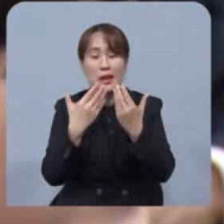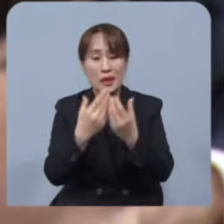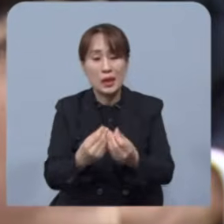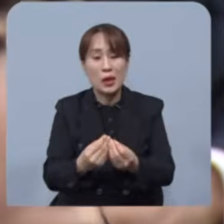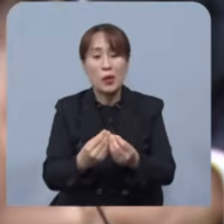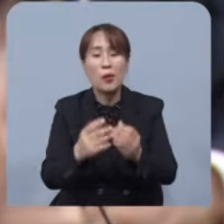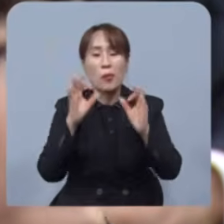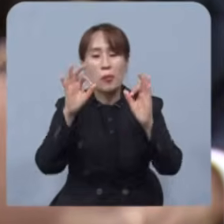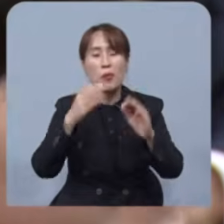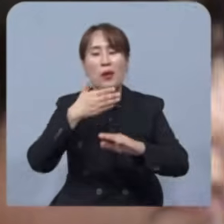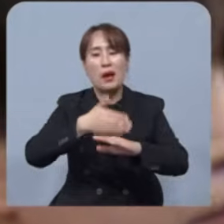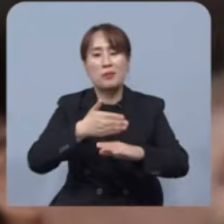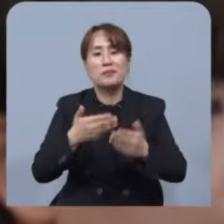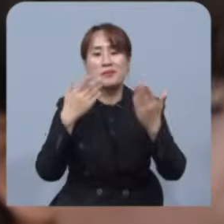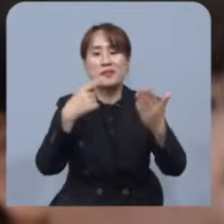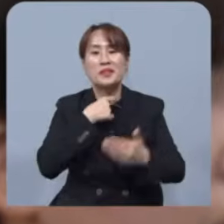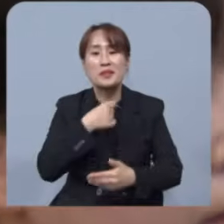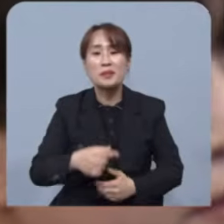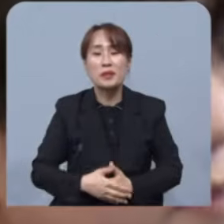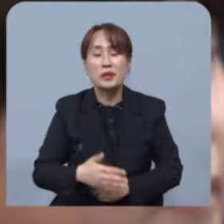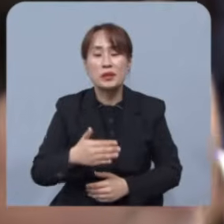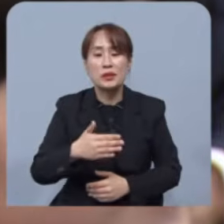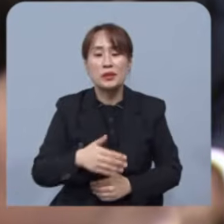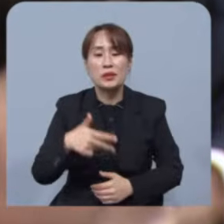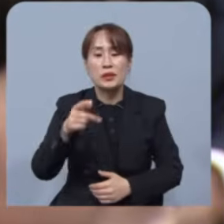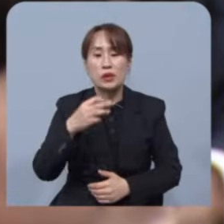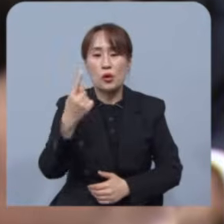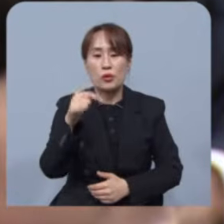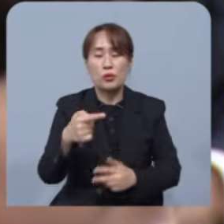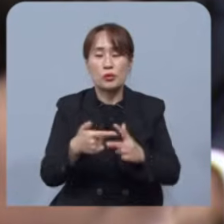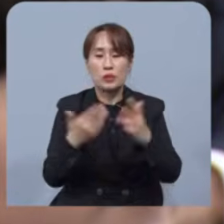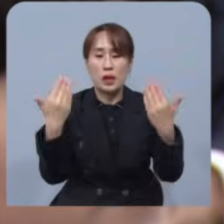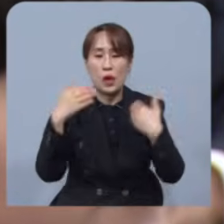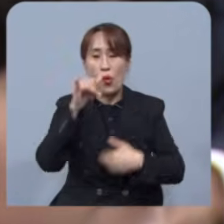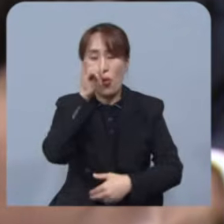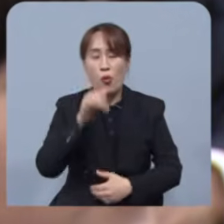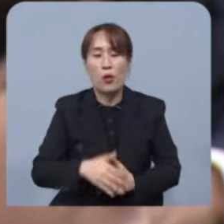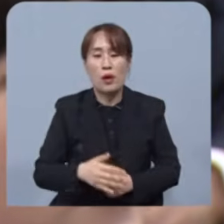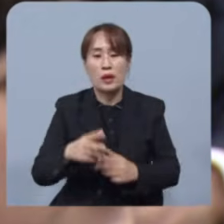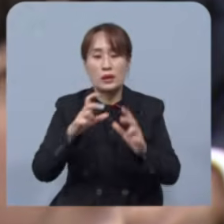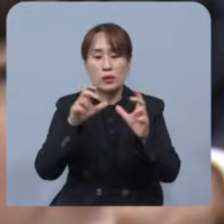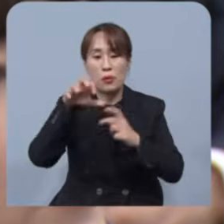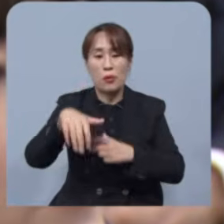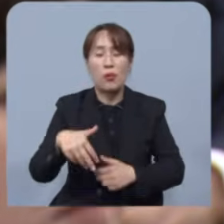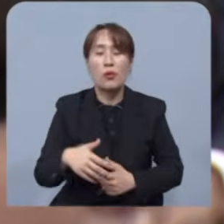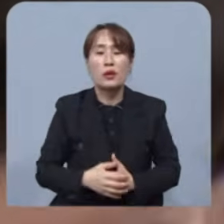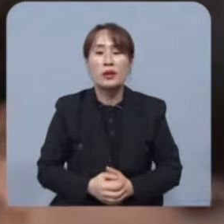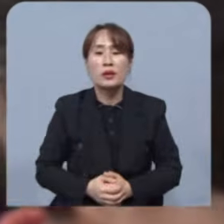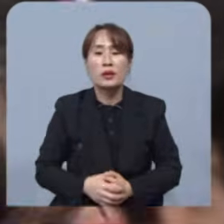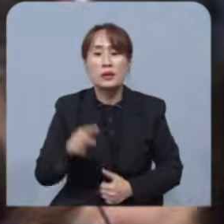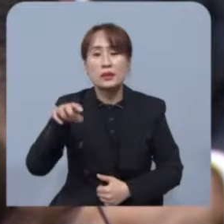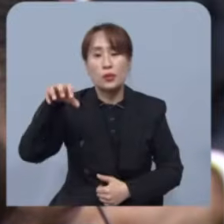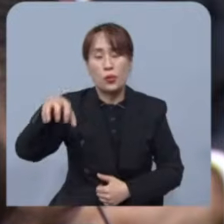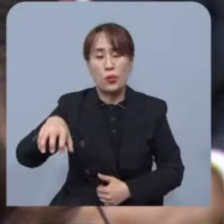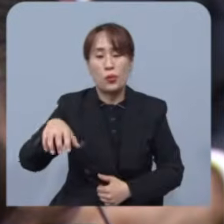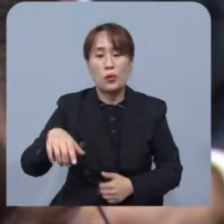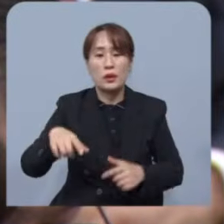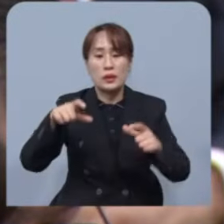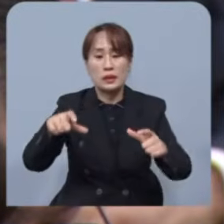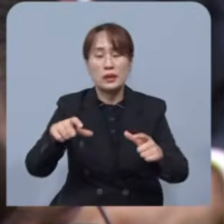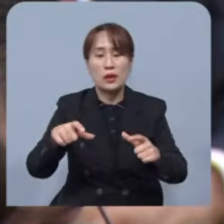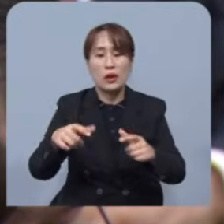대해서 조금 감사 인사드리고 싶은 게 청솔초등학교라는 학교가 있습니다. 성남에. 거기는 이제